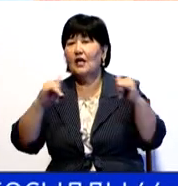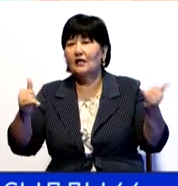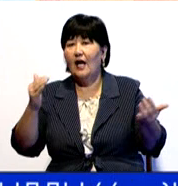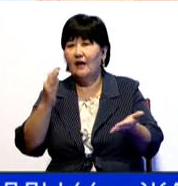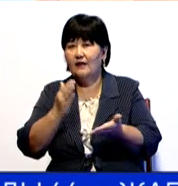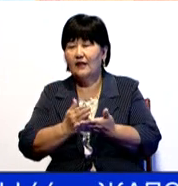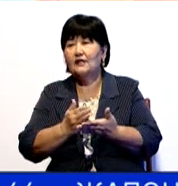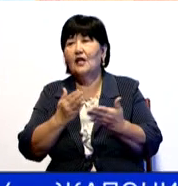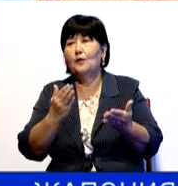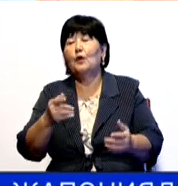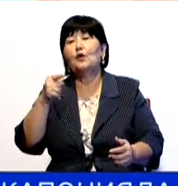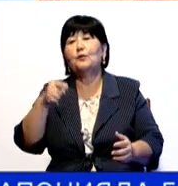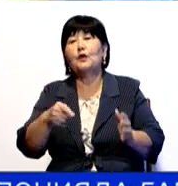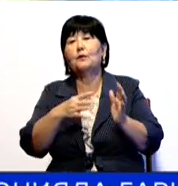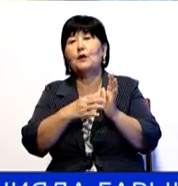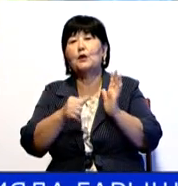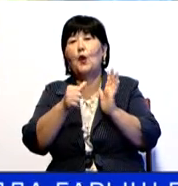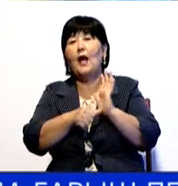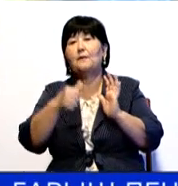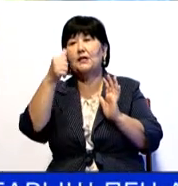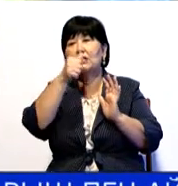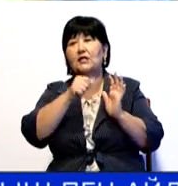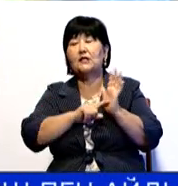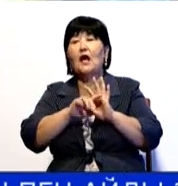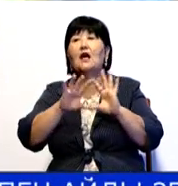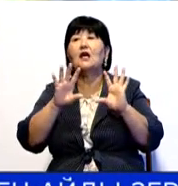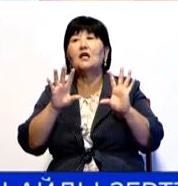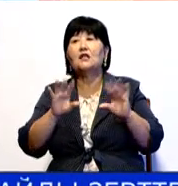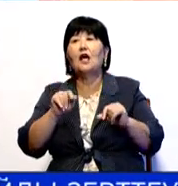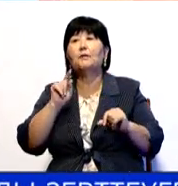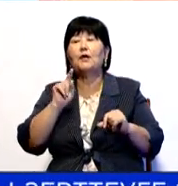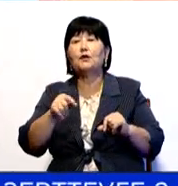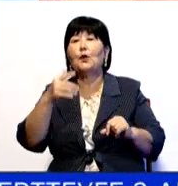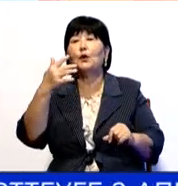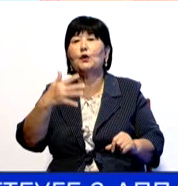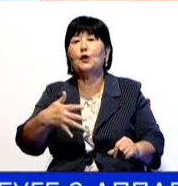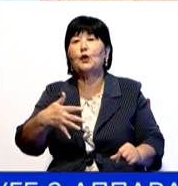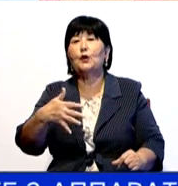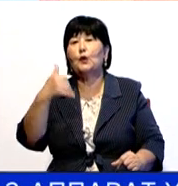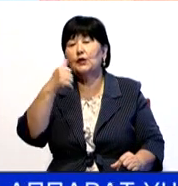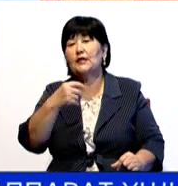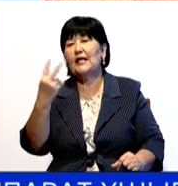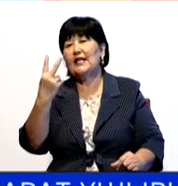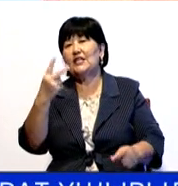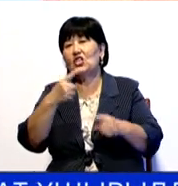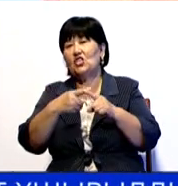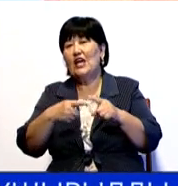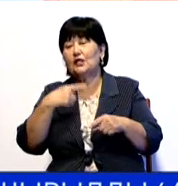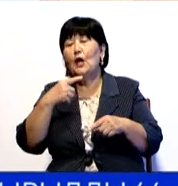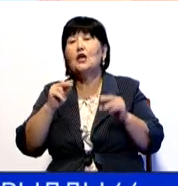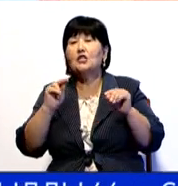енді 1960 жылдан басталады. Жалпы сол 55-53 жылдардың екінші жартысы дейді, бірақ шын